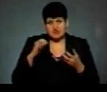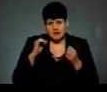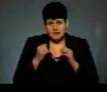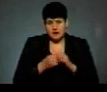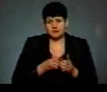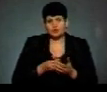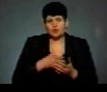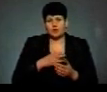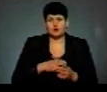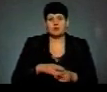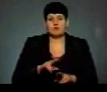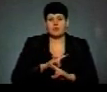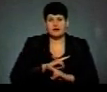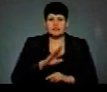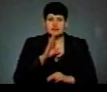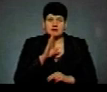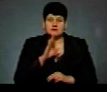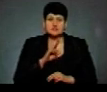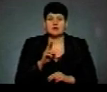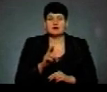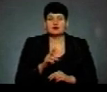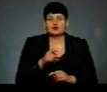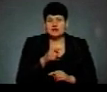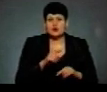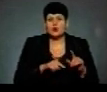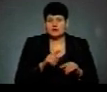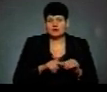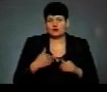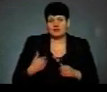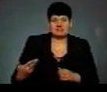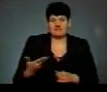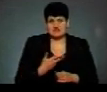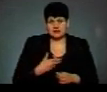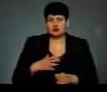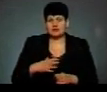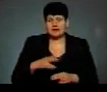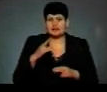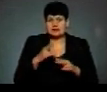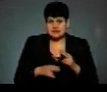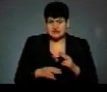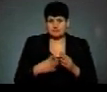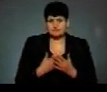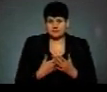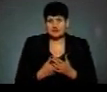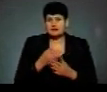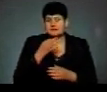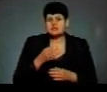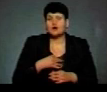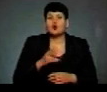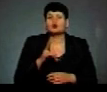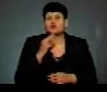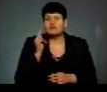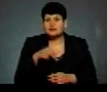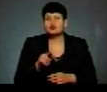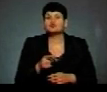дорогої померлої дівчини Бадмус Рафіат, повага до її родини та й до нас всіх. Тому давайте дочекаємося остаточної версії, яка нам скаже, хто винен,